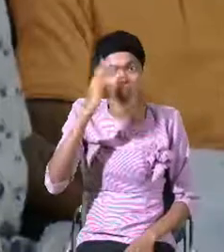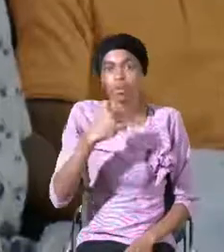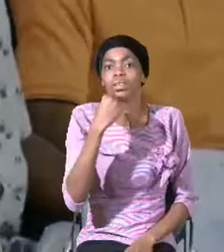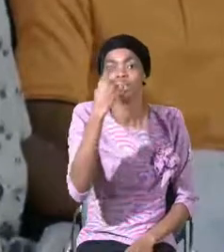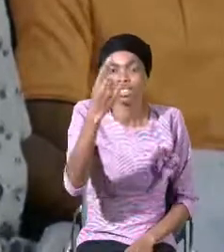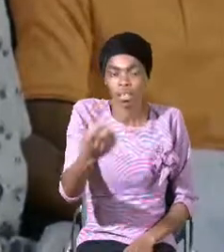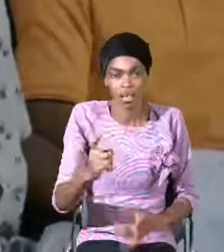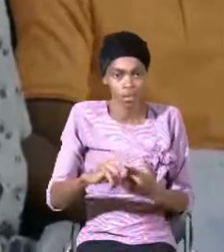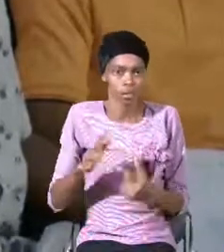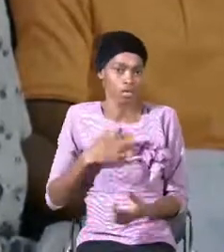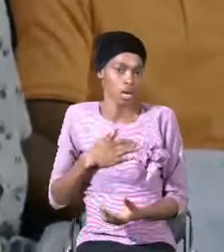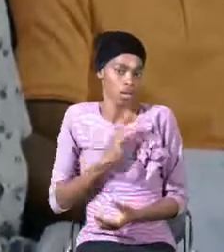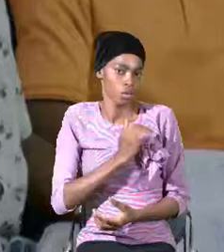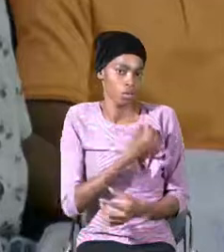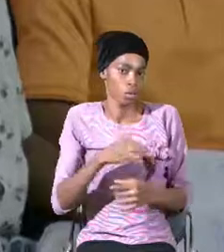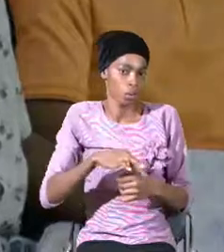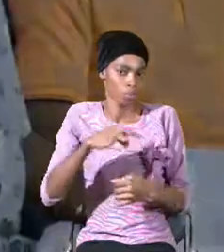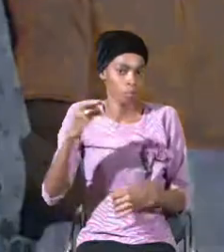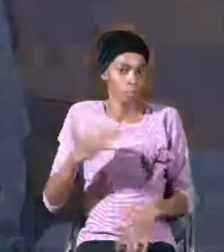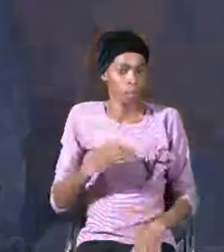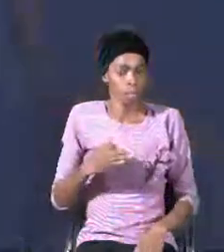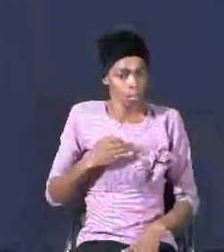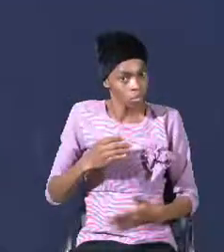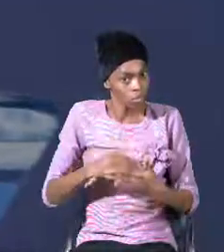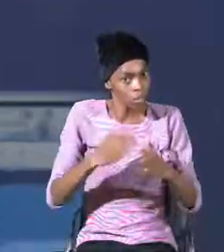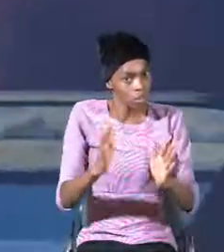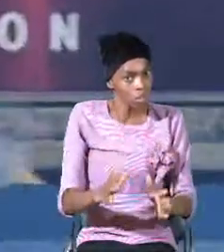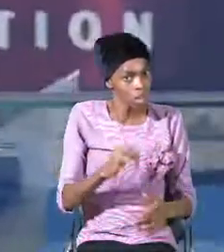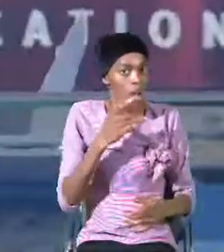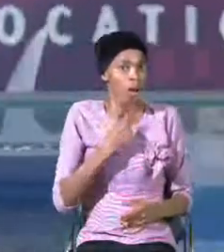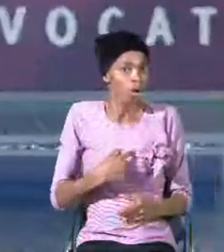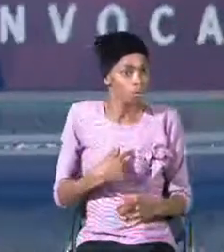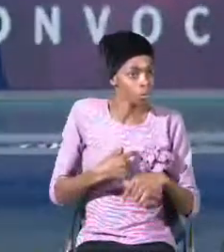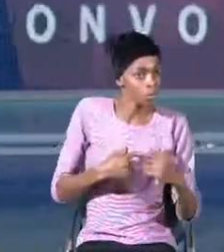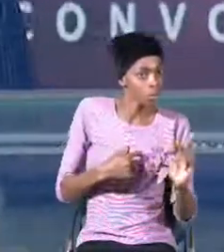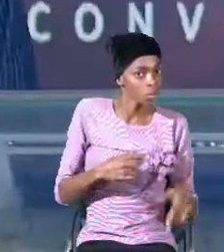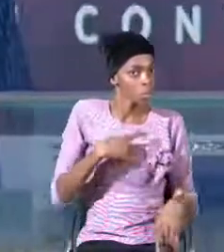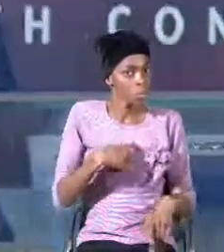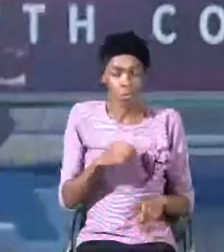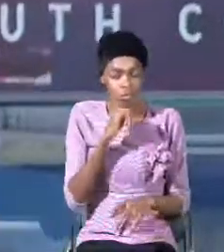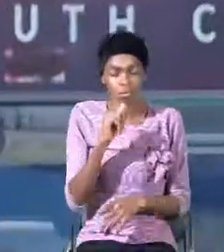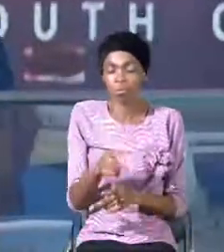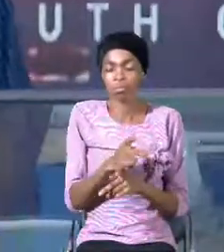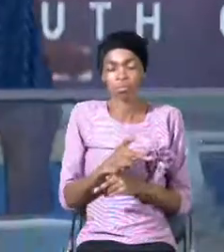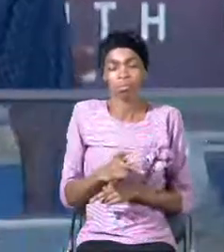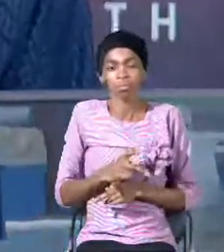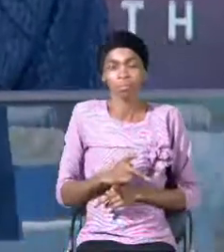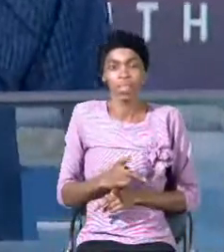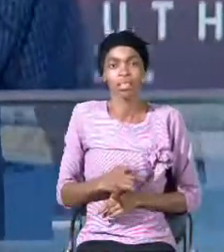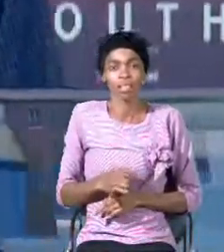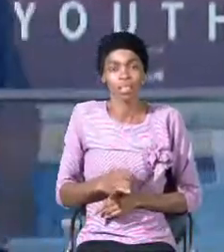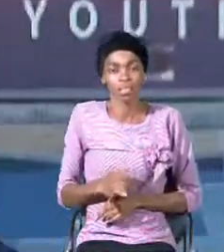mon âme. Mes voisins ont faim. Ça, ce n'était pas son souci. Les voies